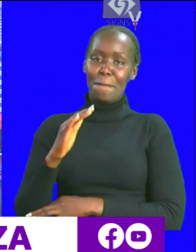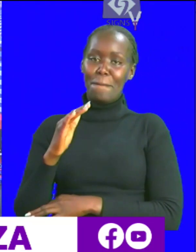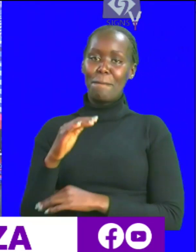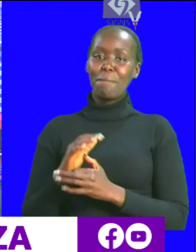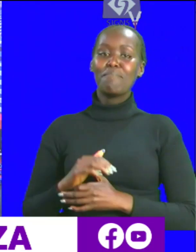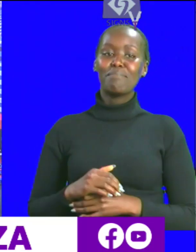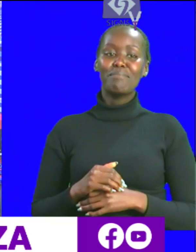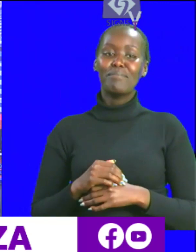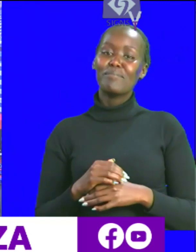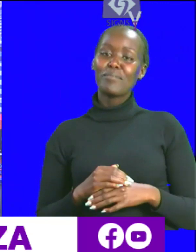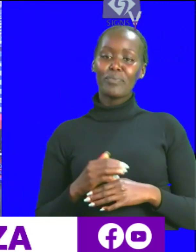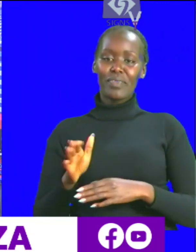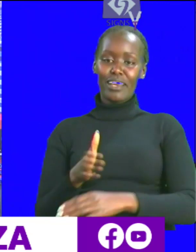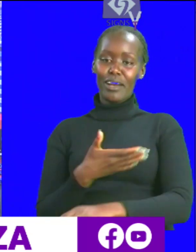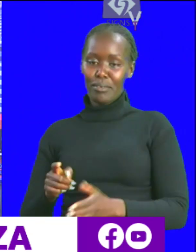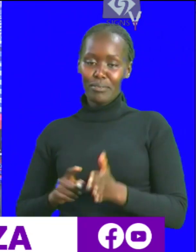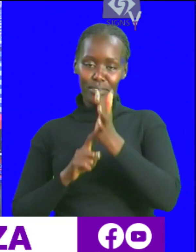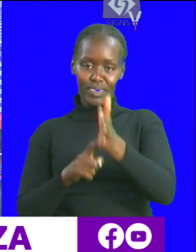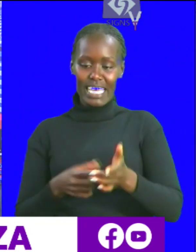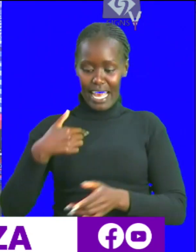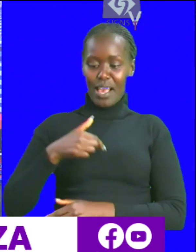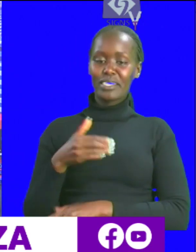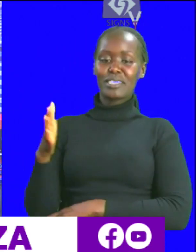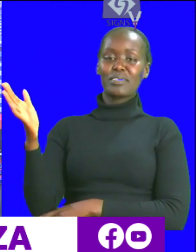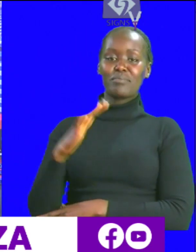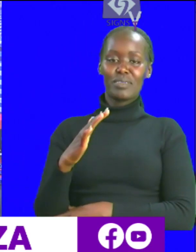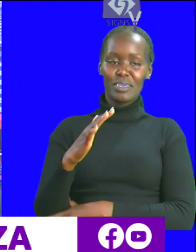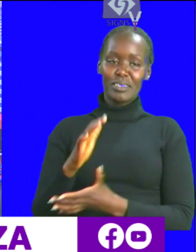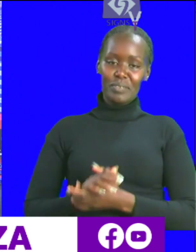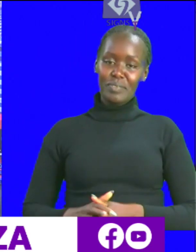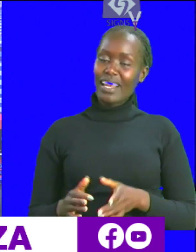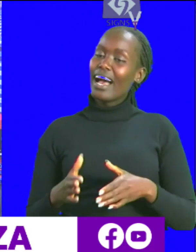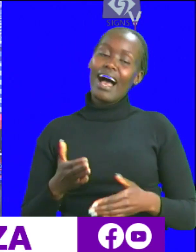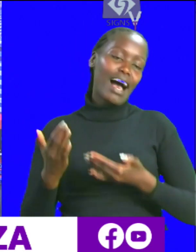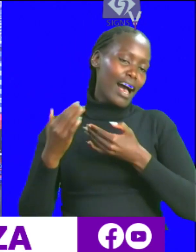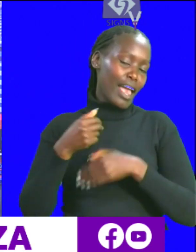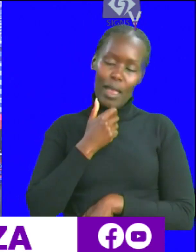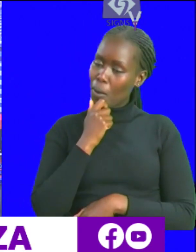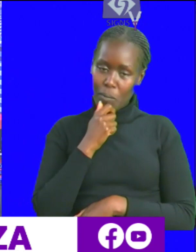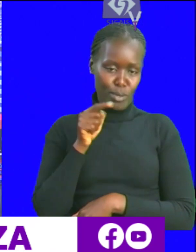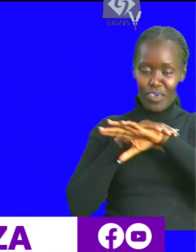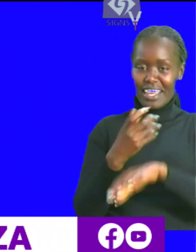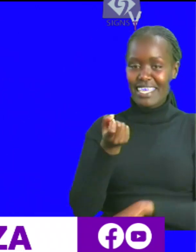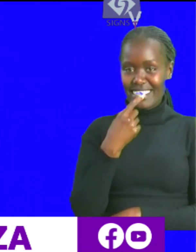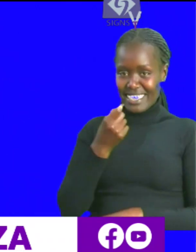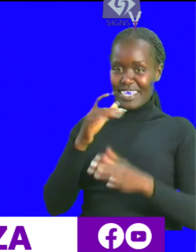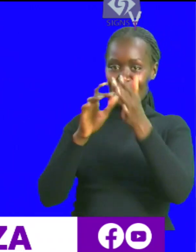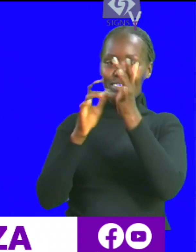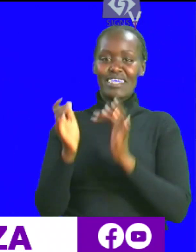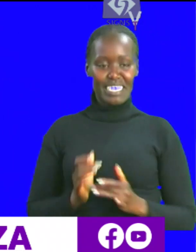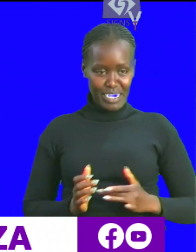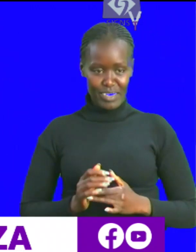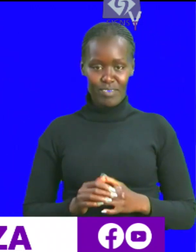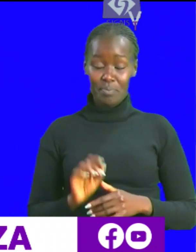Mary and Joseph of course. Hajo ndio wazazi walifanya tukasamehewa dhambi zetu. Yes. Kama si hao, sasa hizi vitu ungekuwa